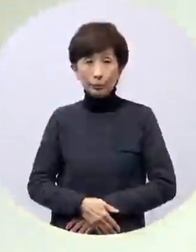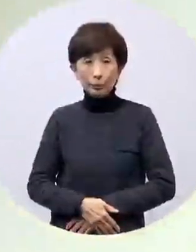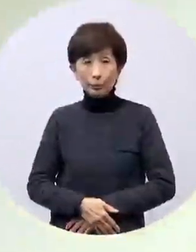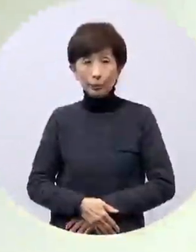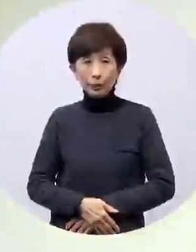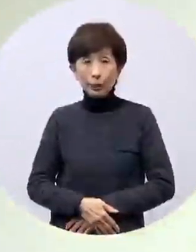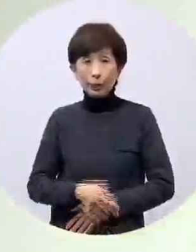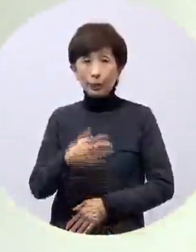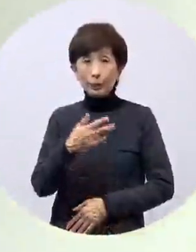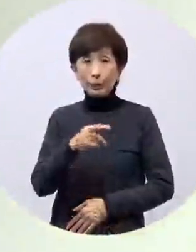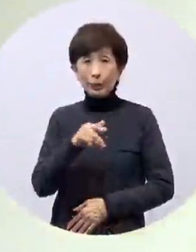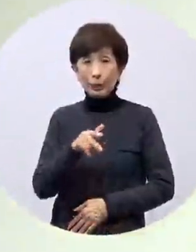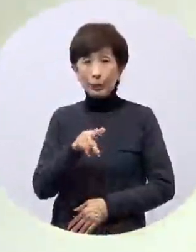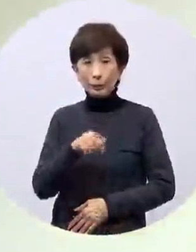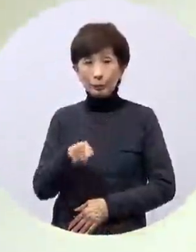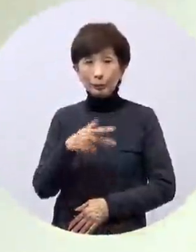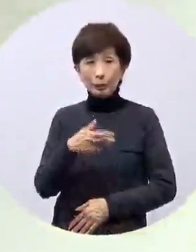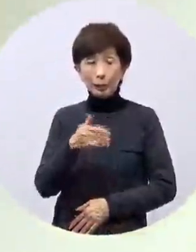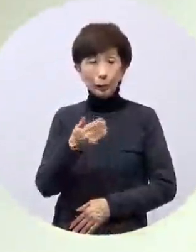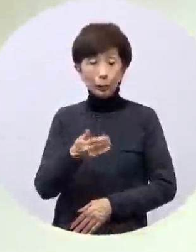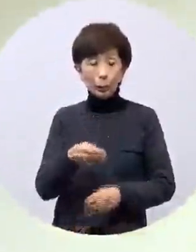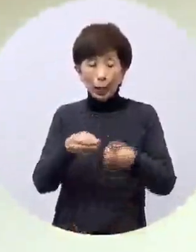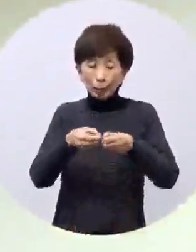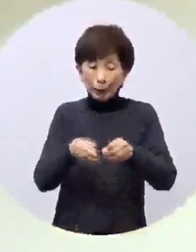ニンニクはみじん切りにします。